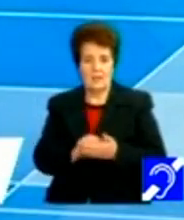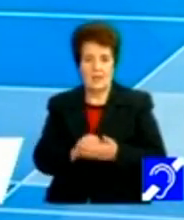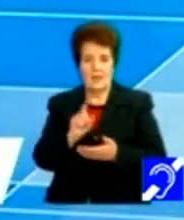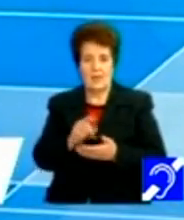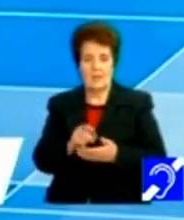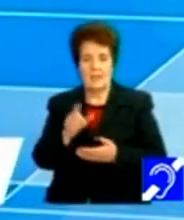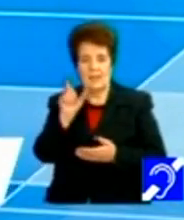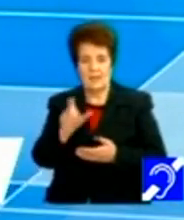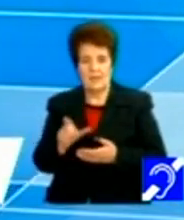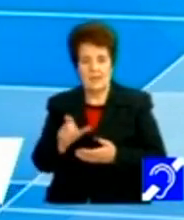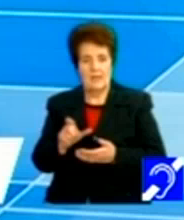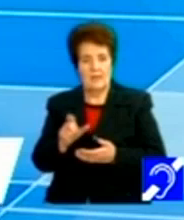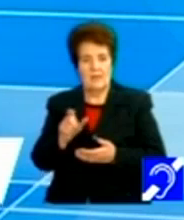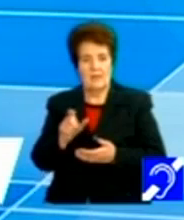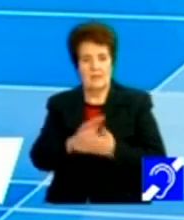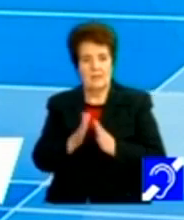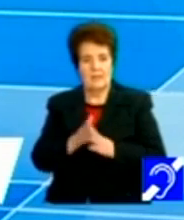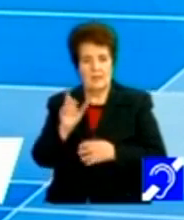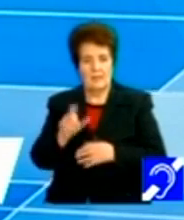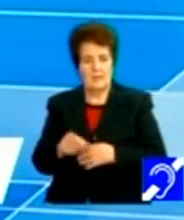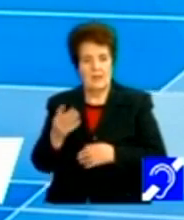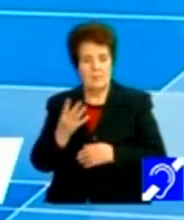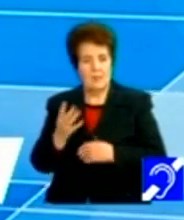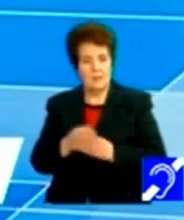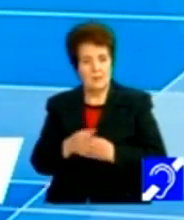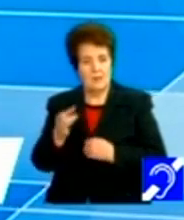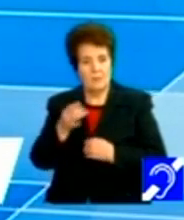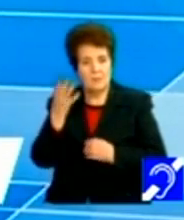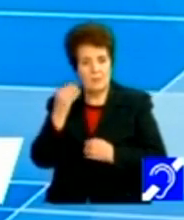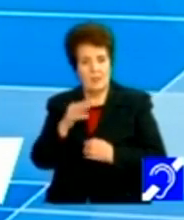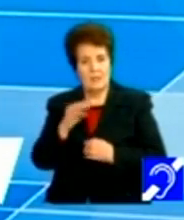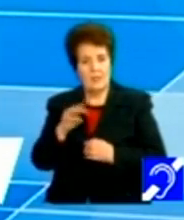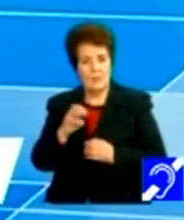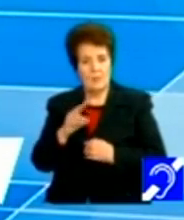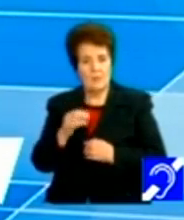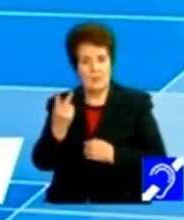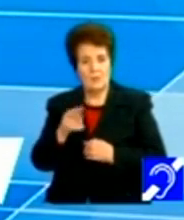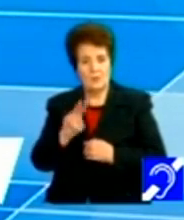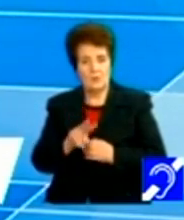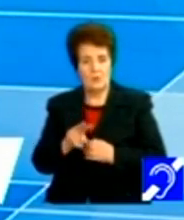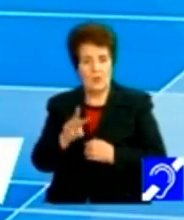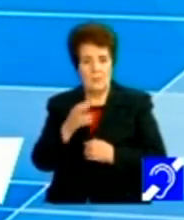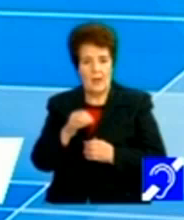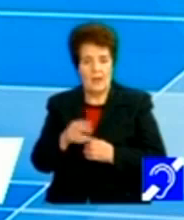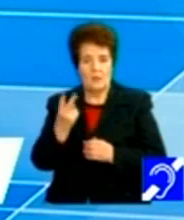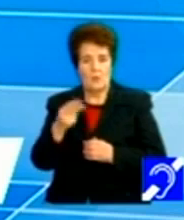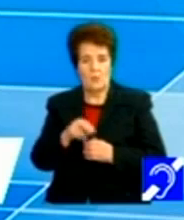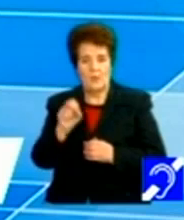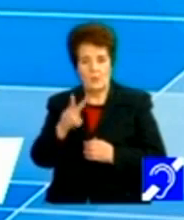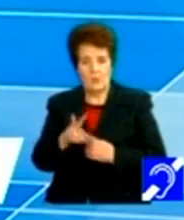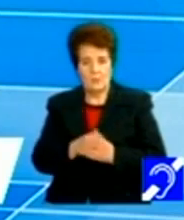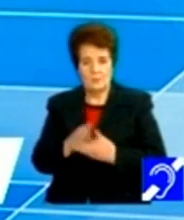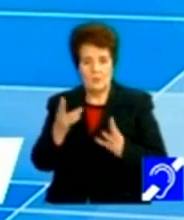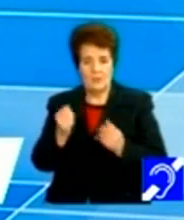fost promulgată de către cel de-al patrulea președinte al Republicii Moldova, Nicolae Timofti, pe 22 mai 2012.